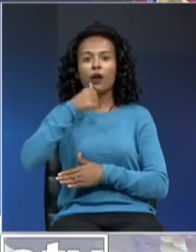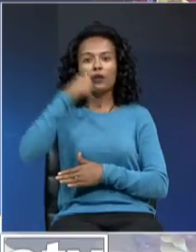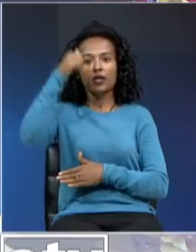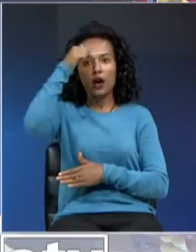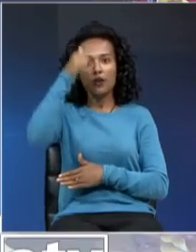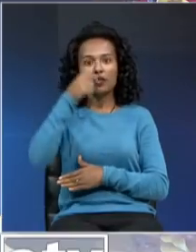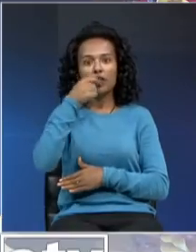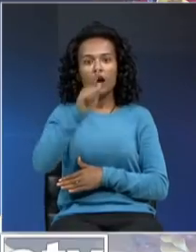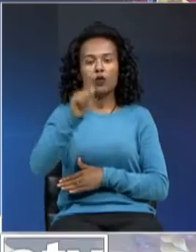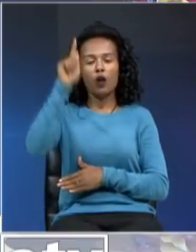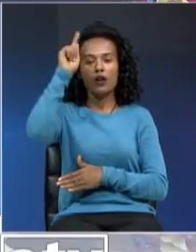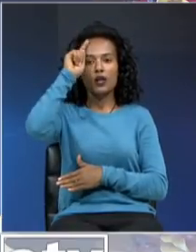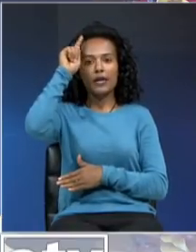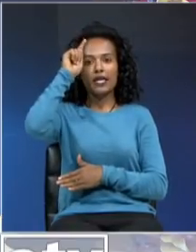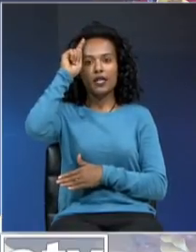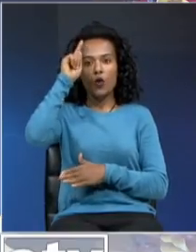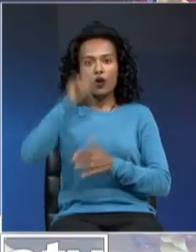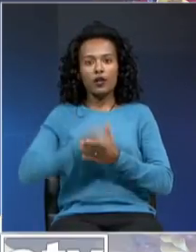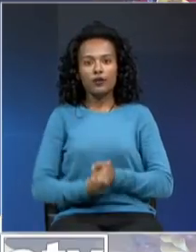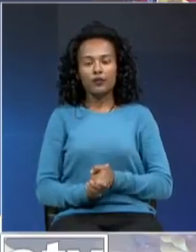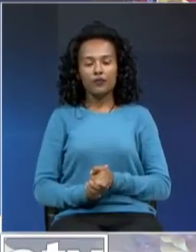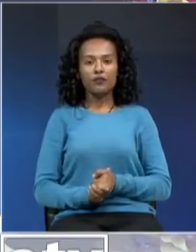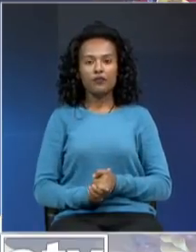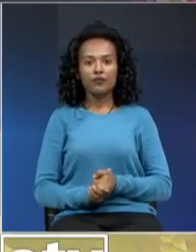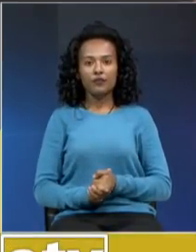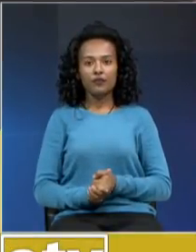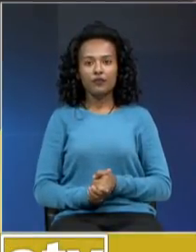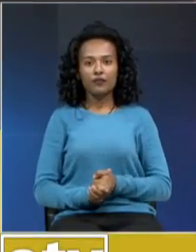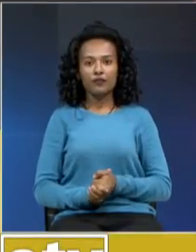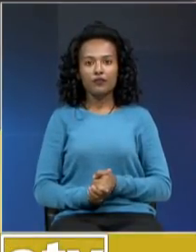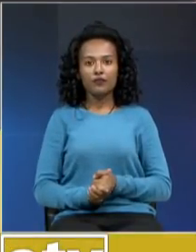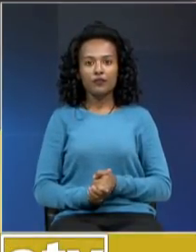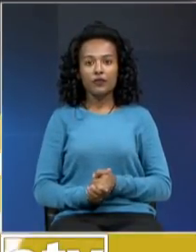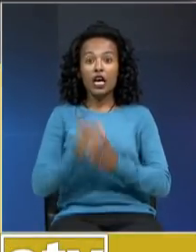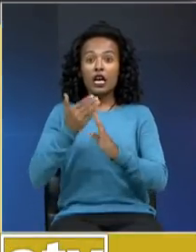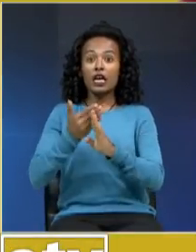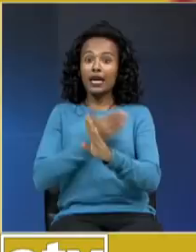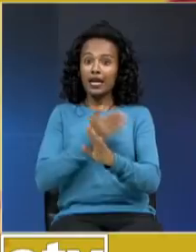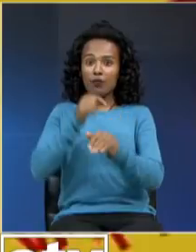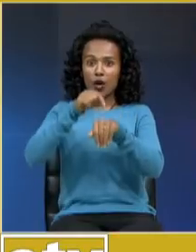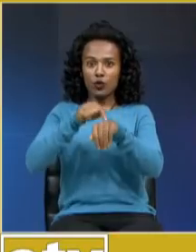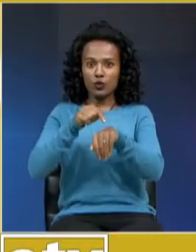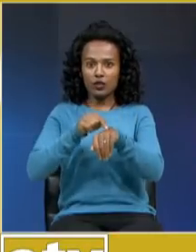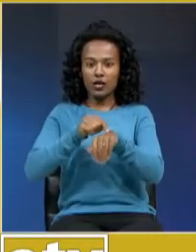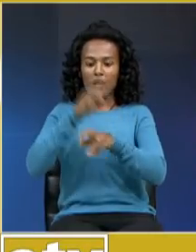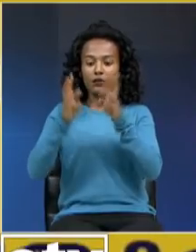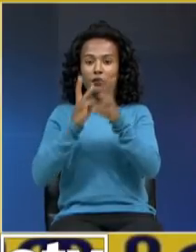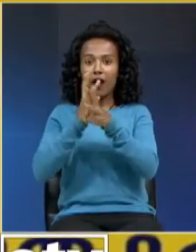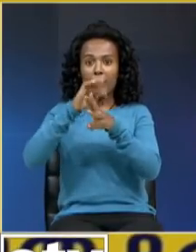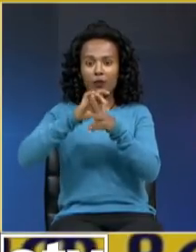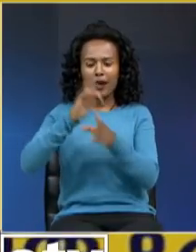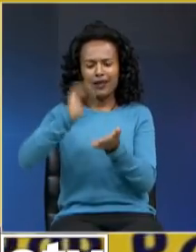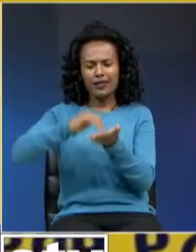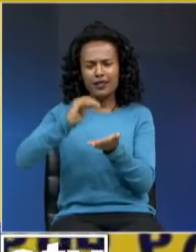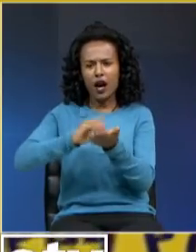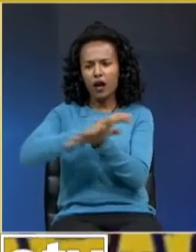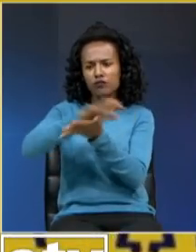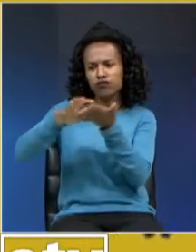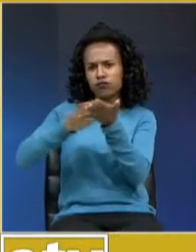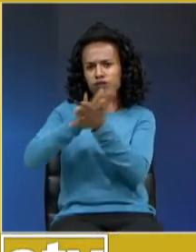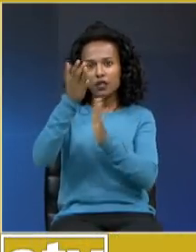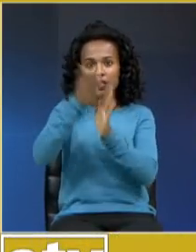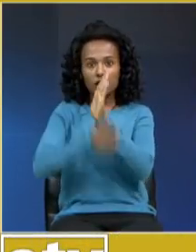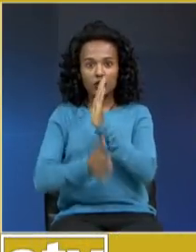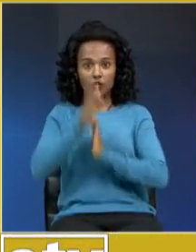አሳስቧል። ንብረት የተሆነ ተከታትሎታል። ቀደም ባሉት ጊዜያት በአለም ላይ ተደጋጋሚ ወረርሽኞች